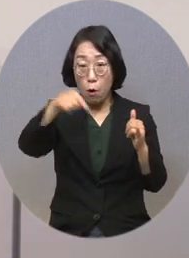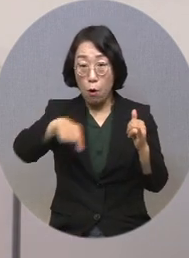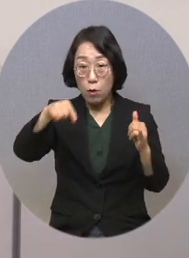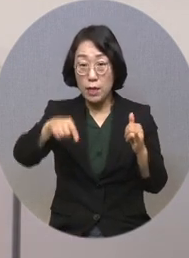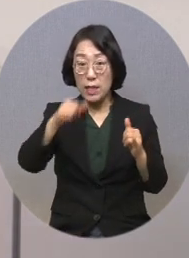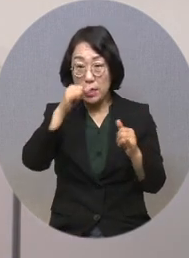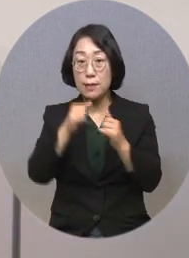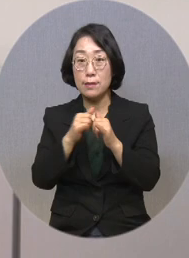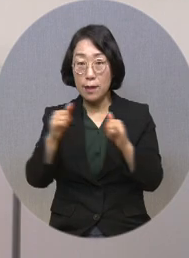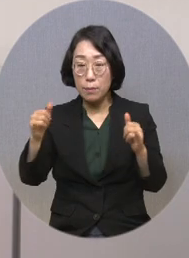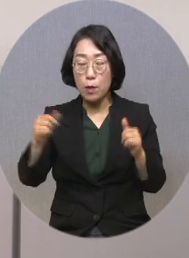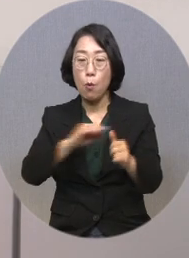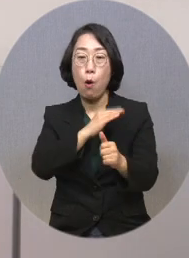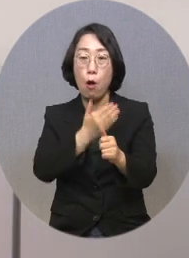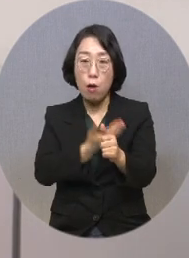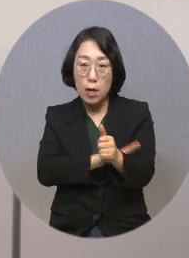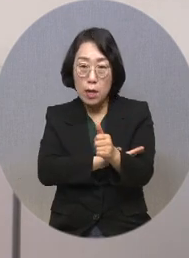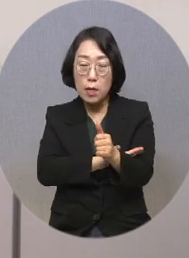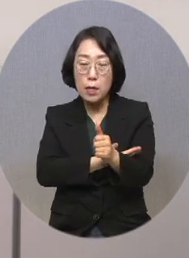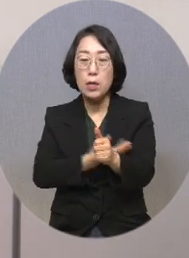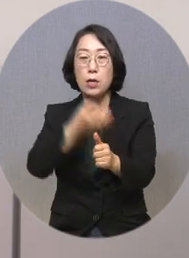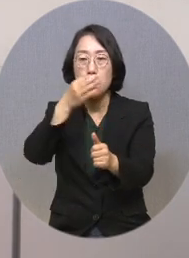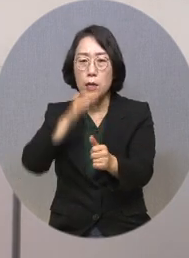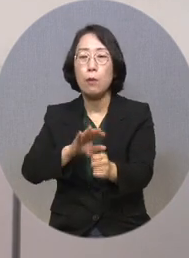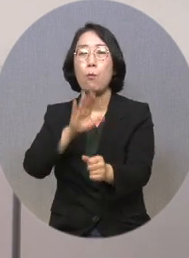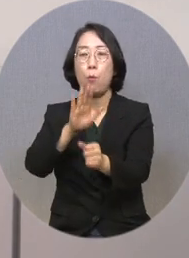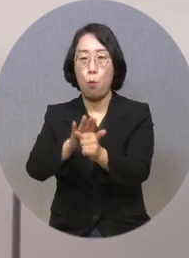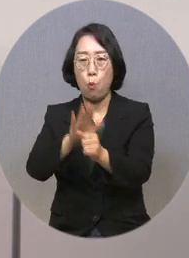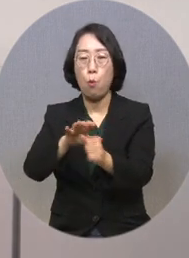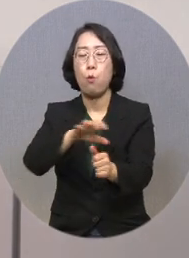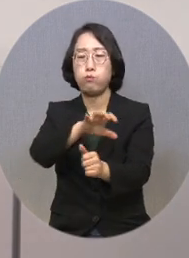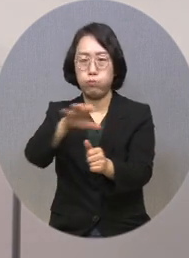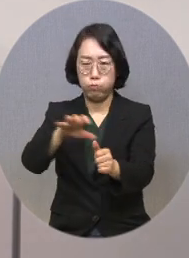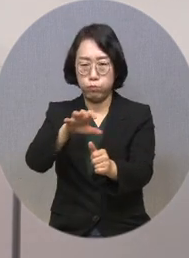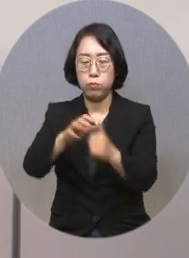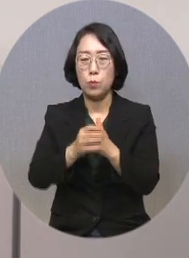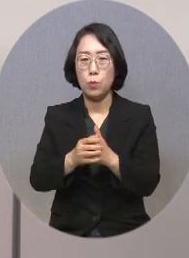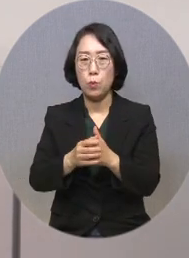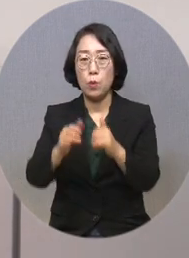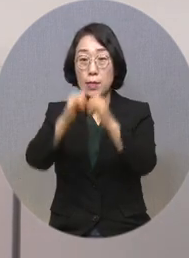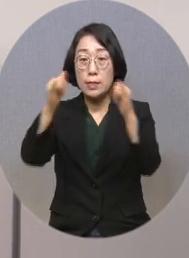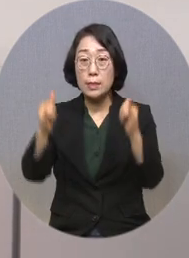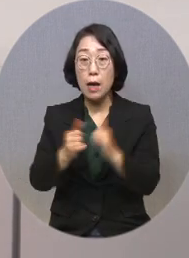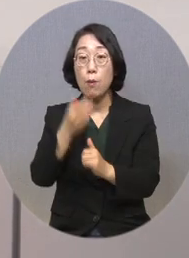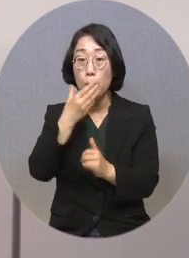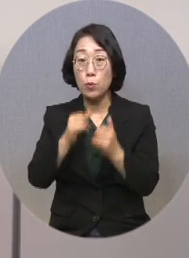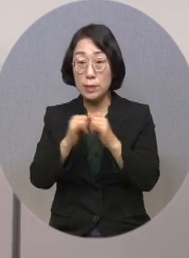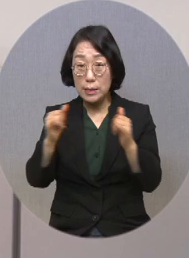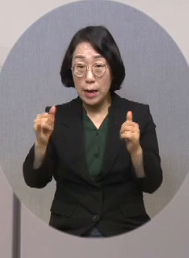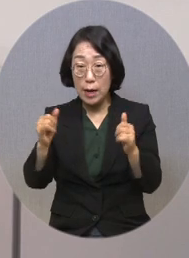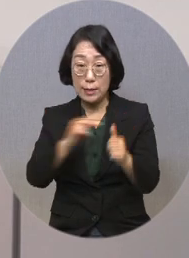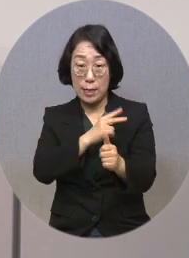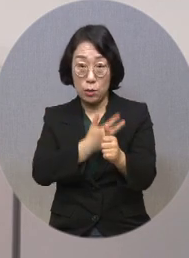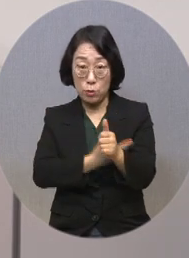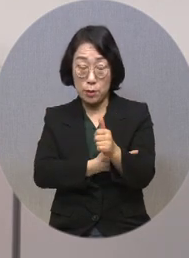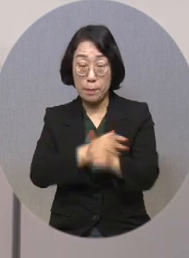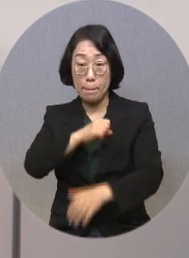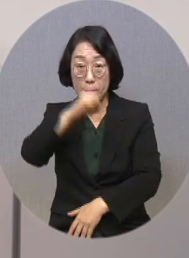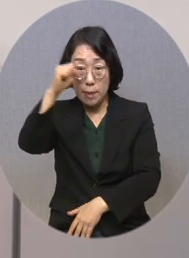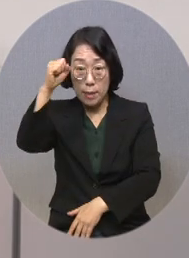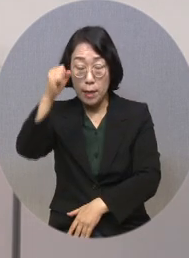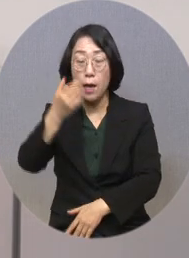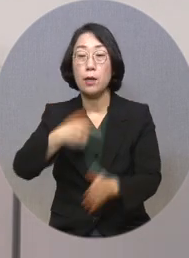권익보호, 처우 개선, 재교육을 비롯해서 사회복지사 자격증 취득을 위한 교육기관